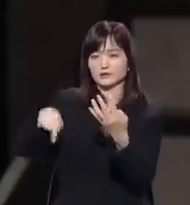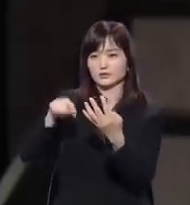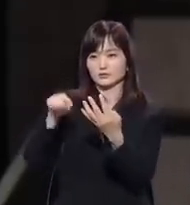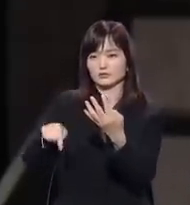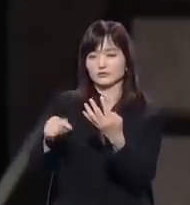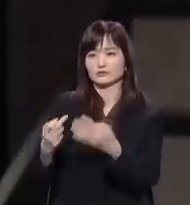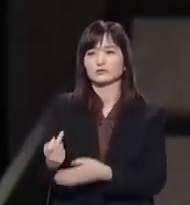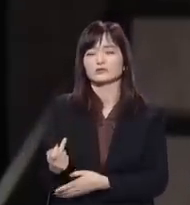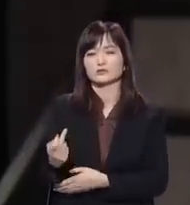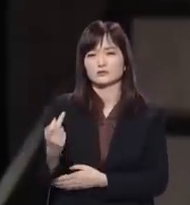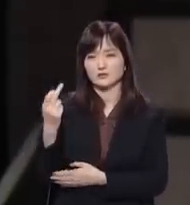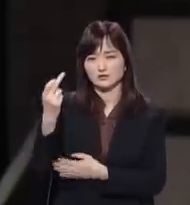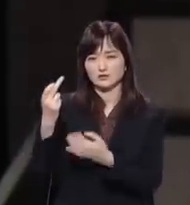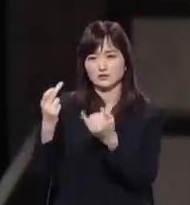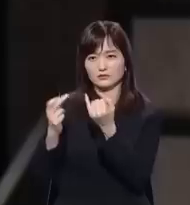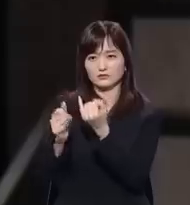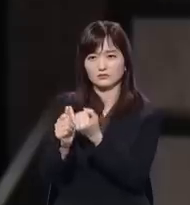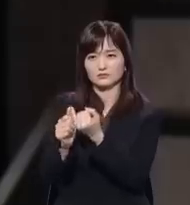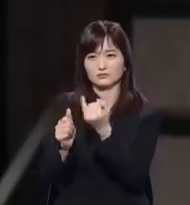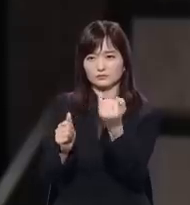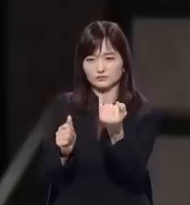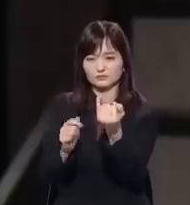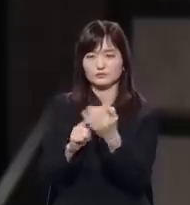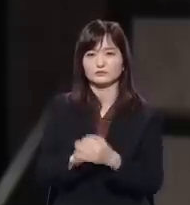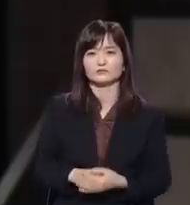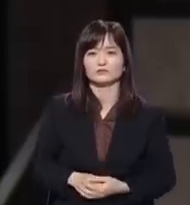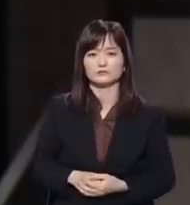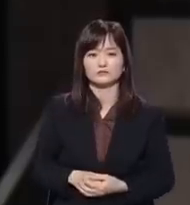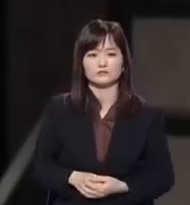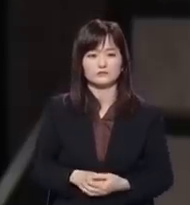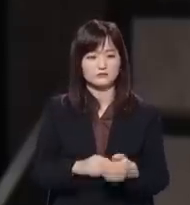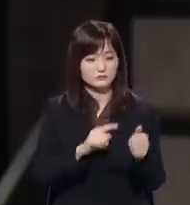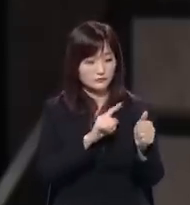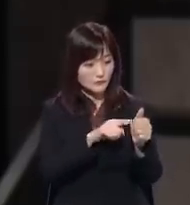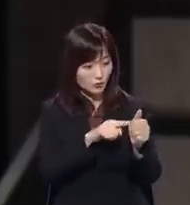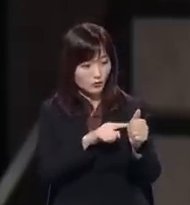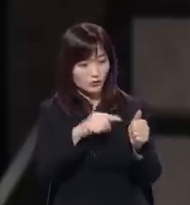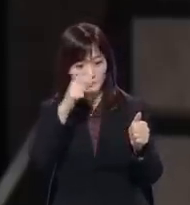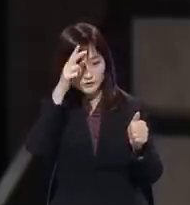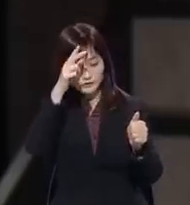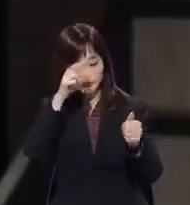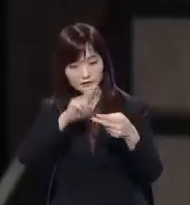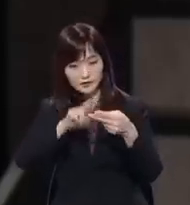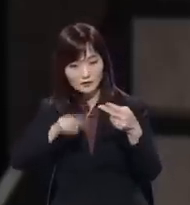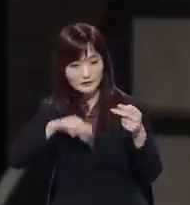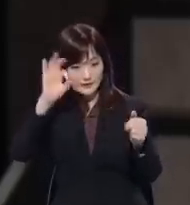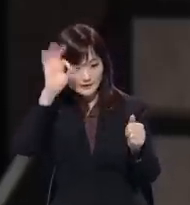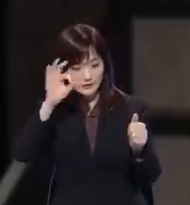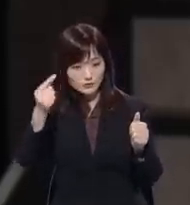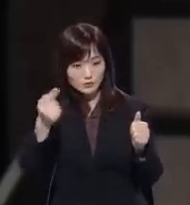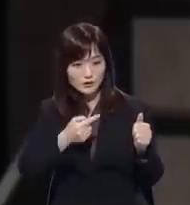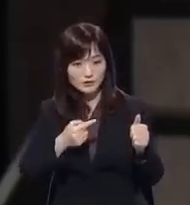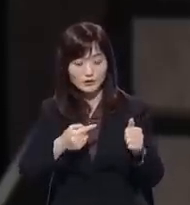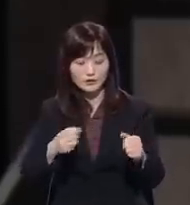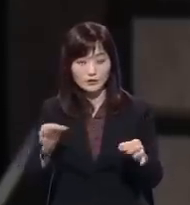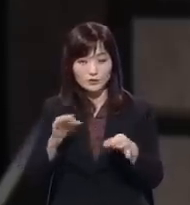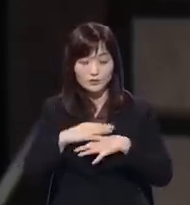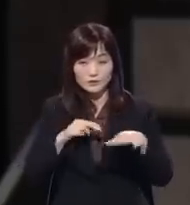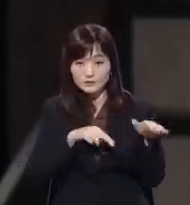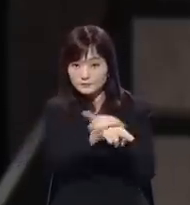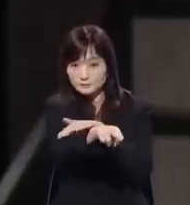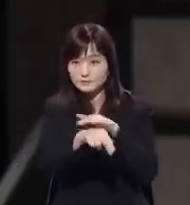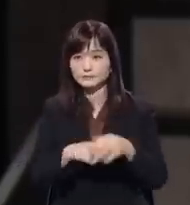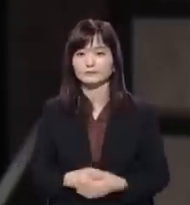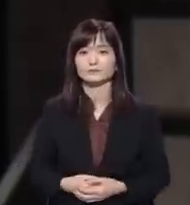사촌 형수가 이런 얘기를 했어요 아 그 형사들이 너 찾아왔다라고 하니까 깜짝 놀라서 이제 그 도주를 했다가